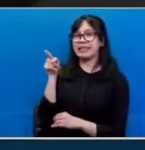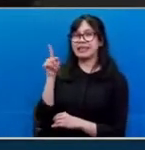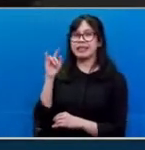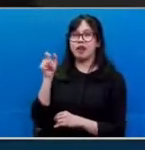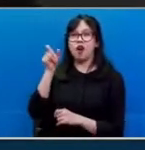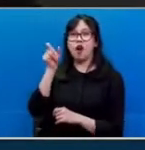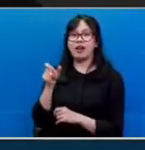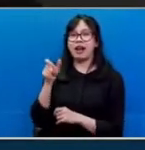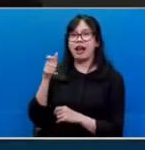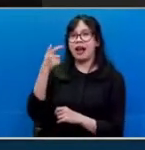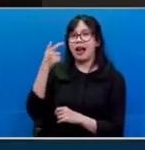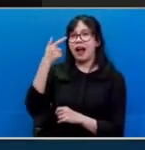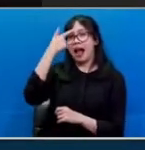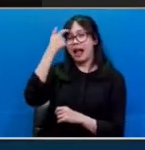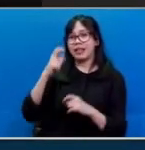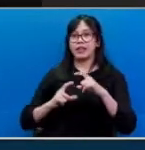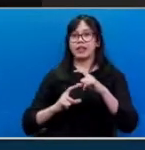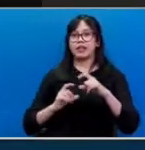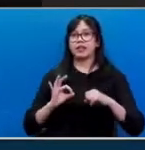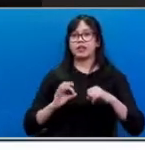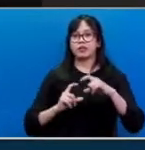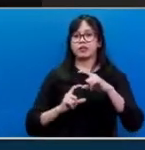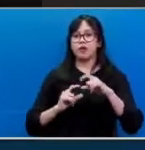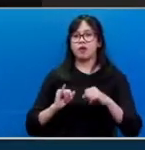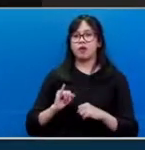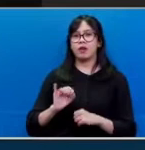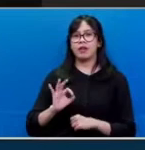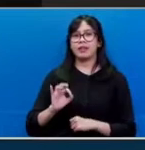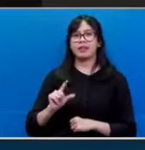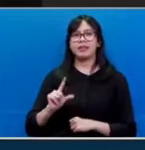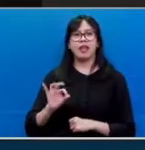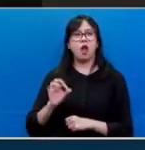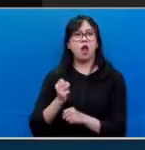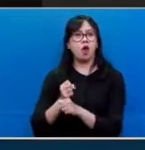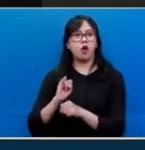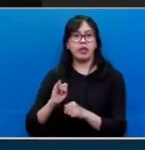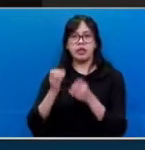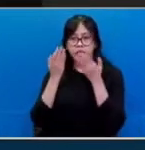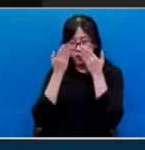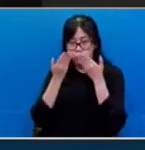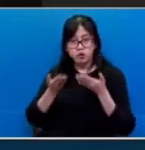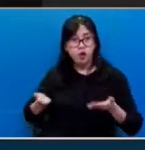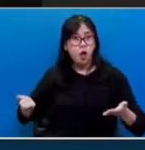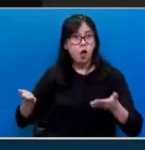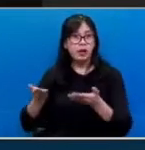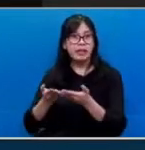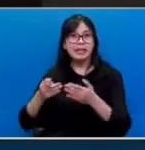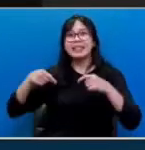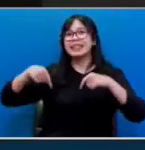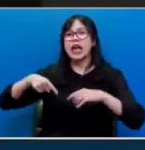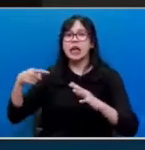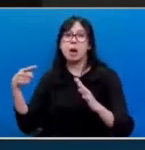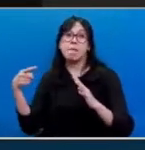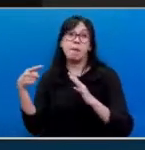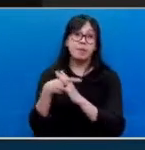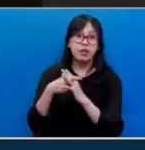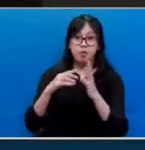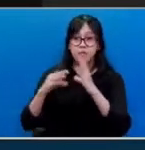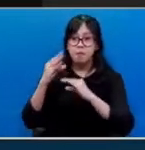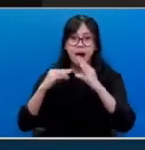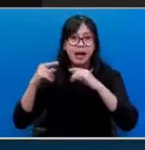sosiolog itu mau mengatakan bahwa sebetulnya dalam pemilu kita ini yang menonjol itu bukan gagasan